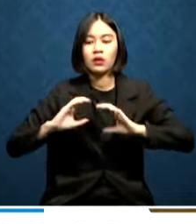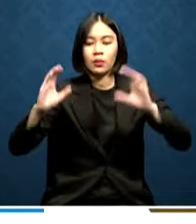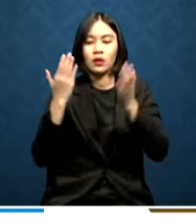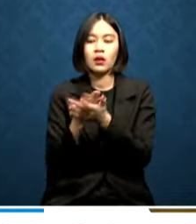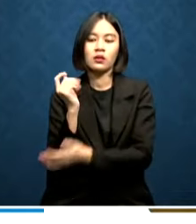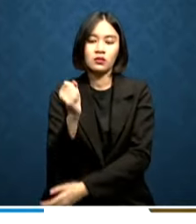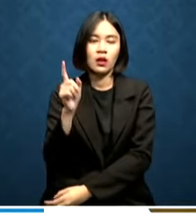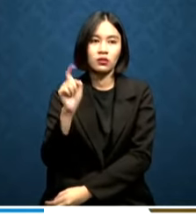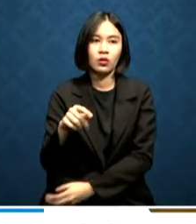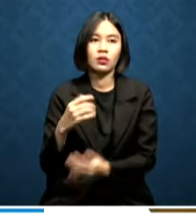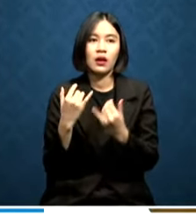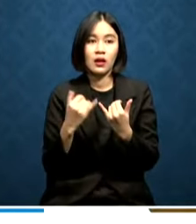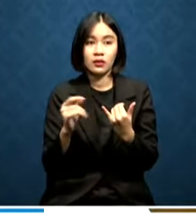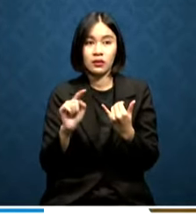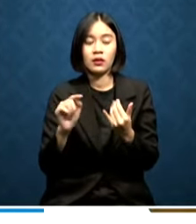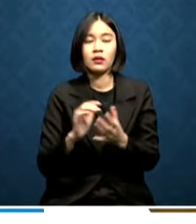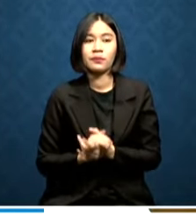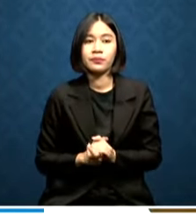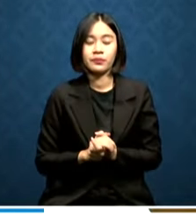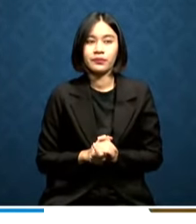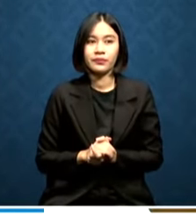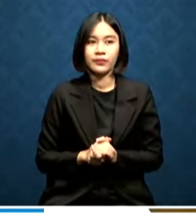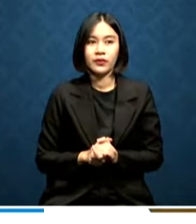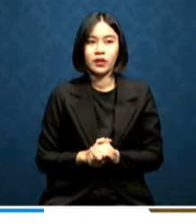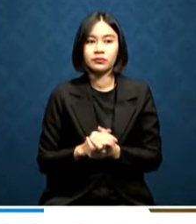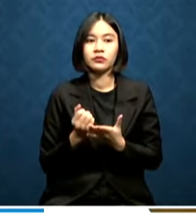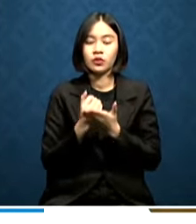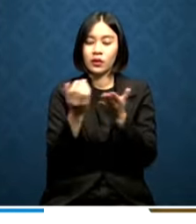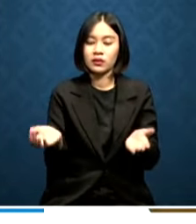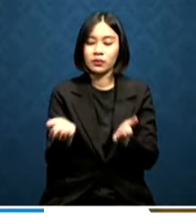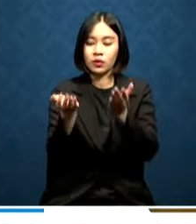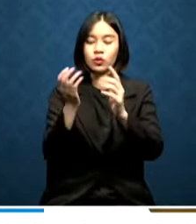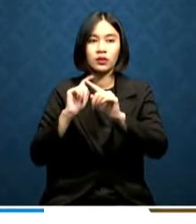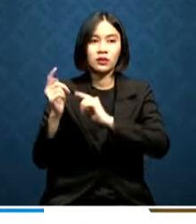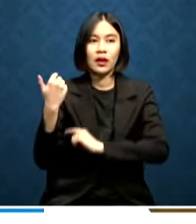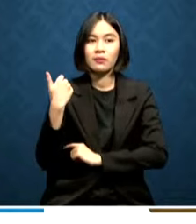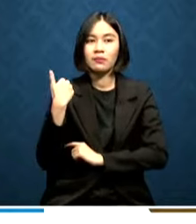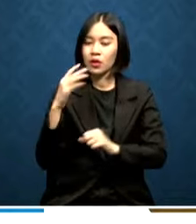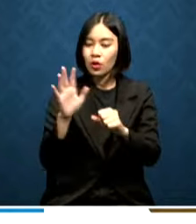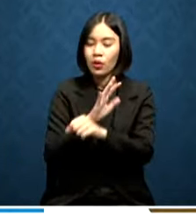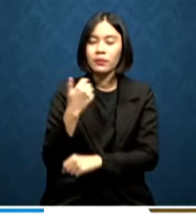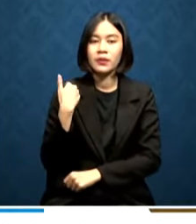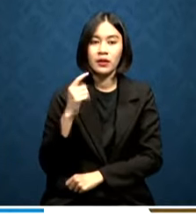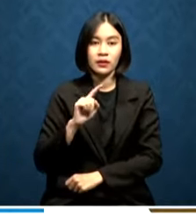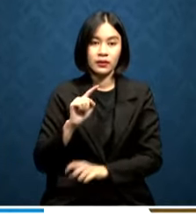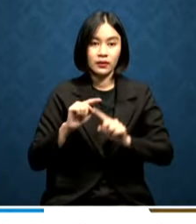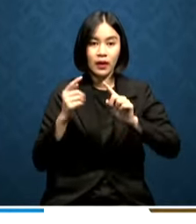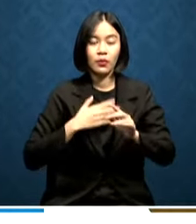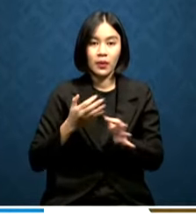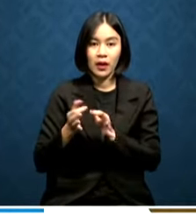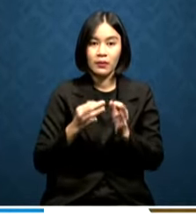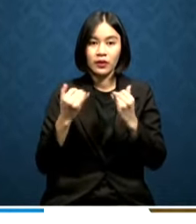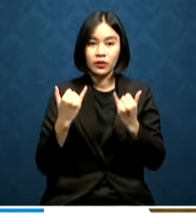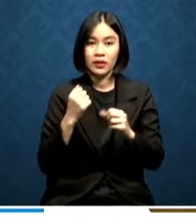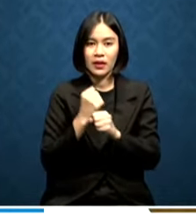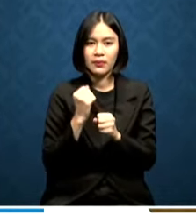ะครับในตรงนั้นดังนั้นเนี่ยไอ้เรื่องการรณรงค์ให้มากขึ้นตรงนี้มีเต็มแต่ว่าตรงนี้ผมเรียนว่าที่เรากำลังฟอร์ม